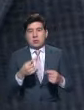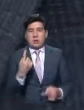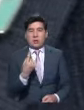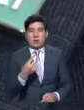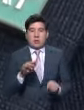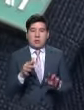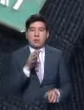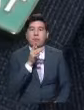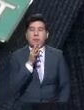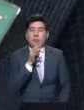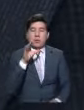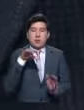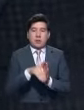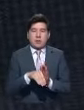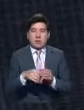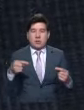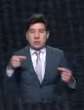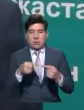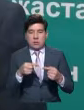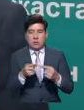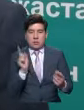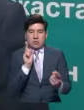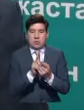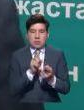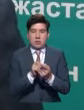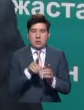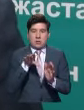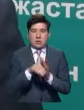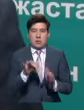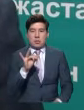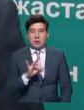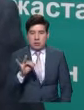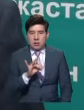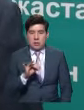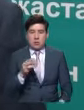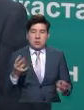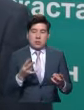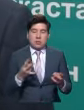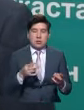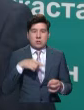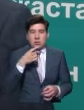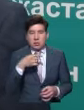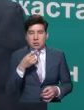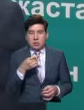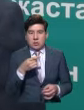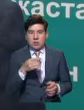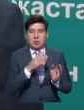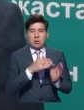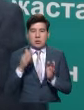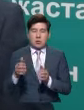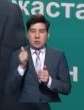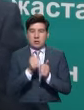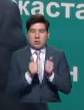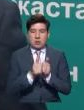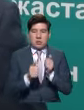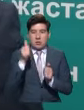ғана беріледі. Ал енді тікелей көзбе-көз кездескен кезде оның тарихын айтып беру керек болады мәселенің. Ол жыл сайын қайталана береді,